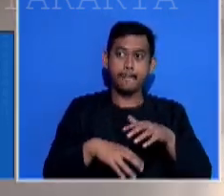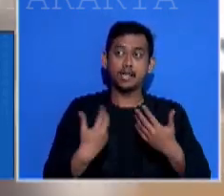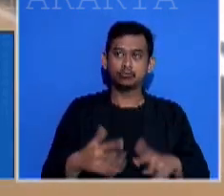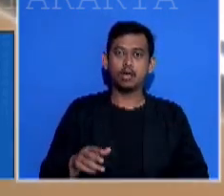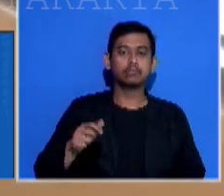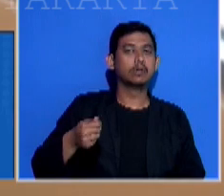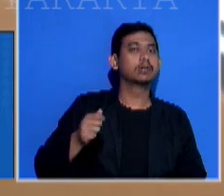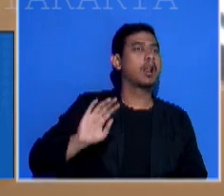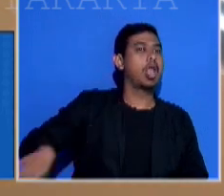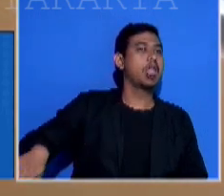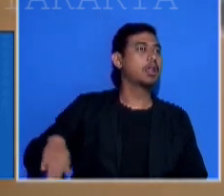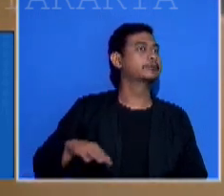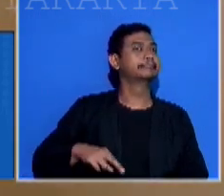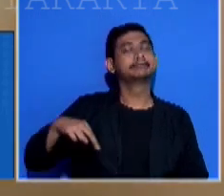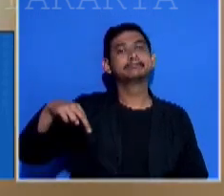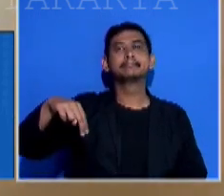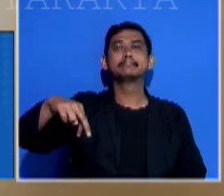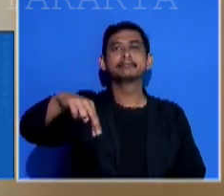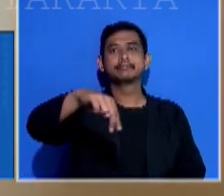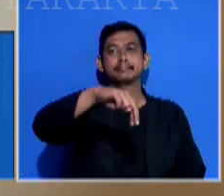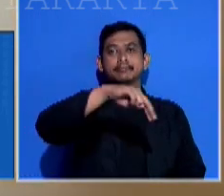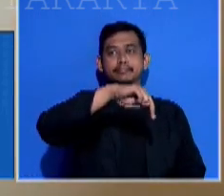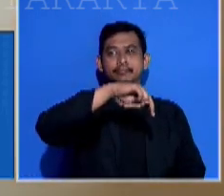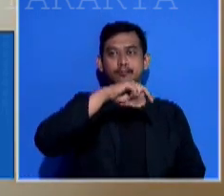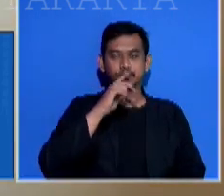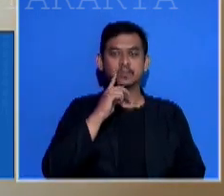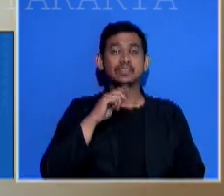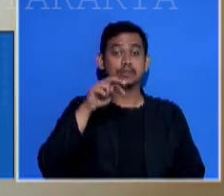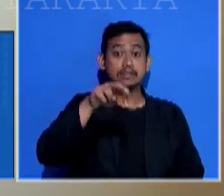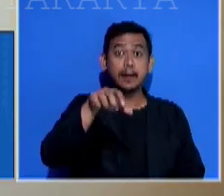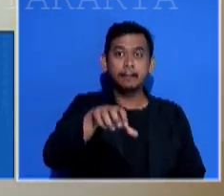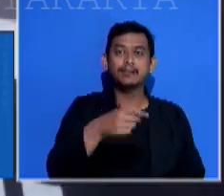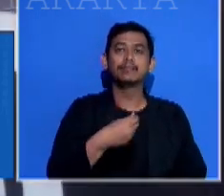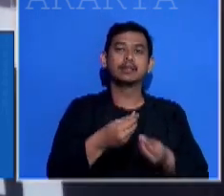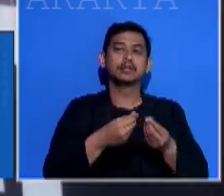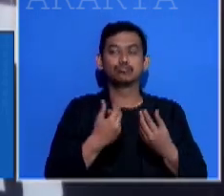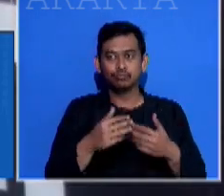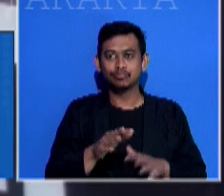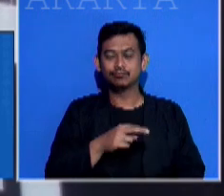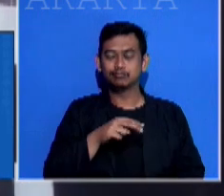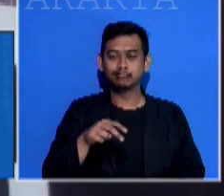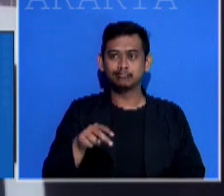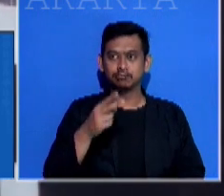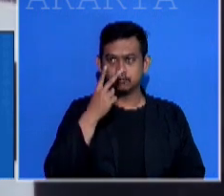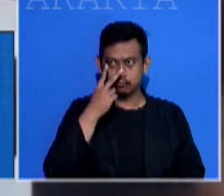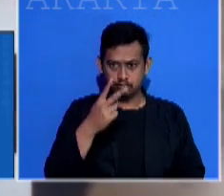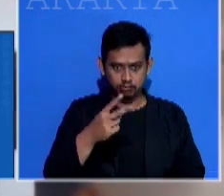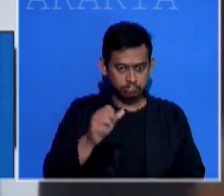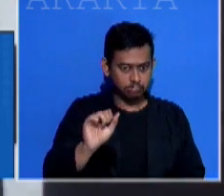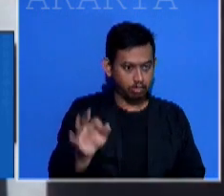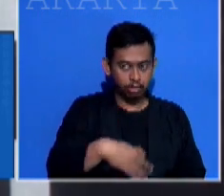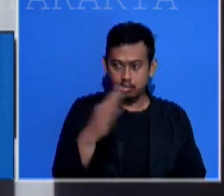dengan kunci tertancap di sepeda motor untuk masuk ke dalam toko. Namun setelah kembali lagi, motor miliknya sudah raib di gondol